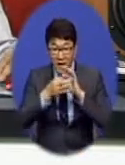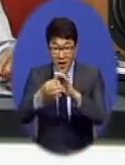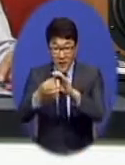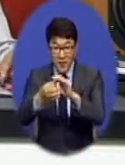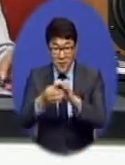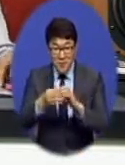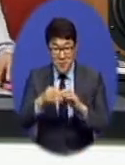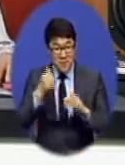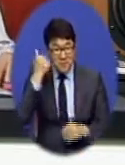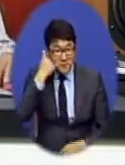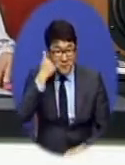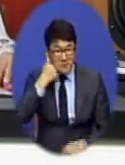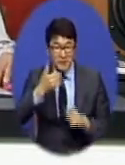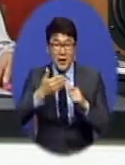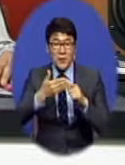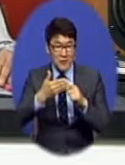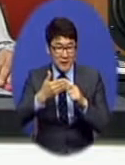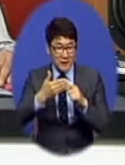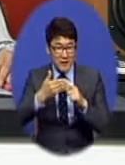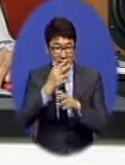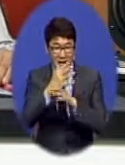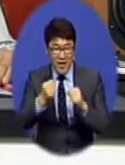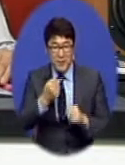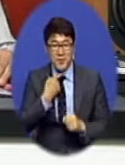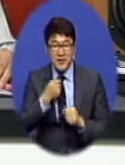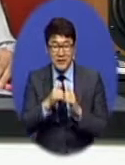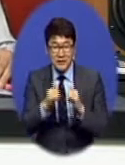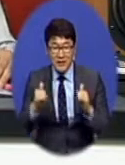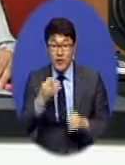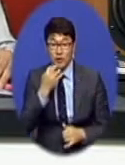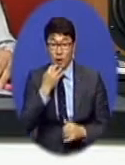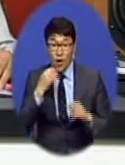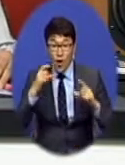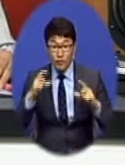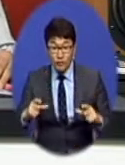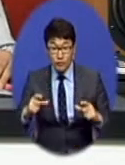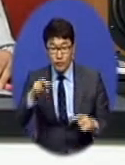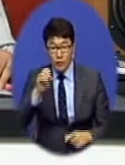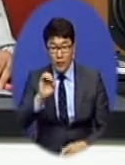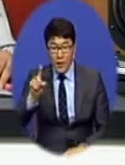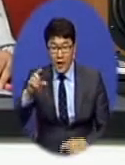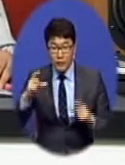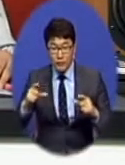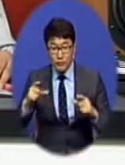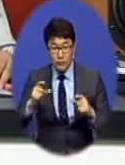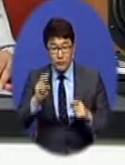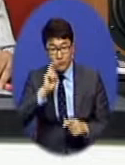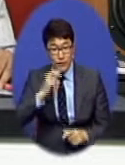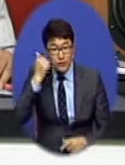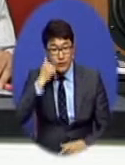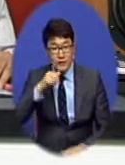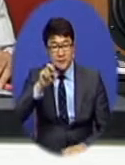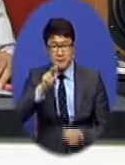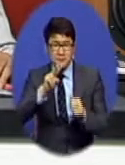자, 계속해서. 네, 이번에 아홉 번째 예약 참여자죠. 네. 서울 송파구로 가보겠습니다. 네. 미운 사랑, 진미령의